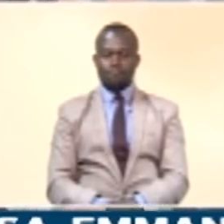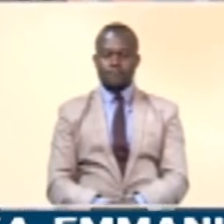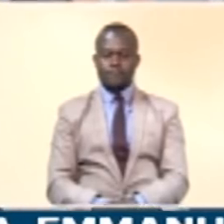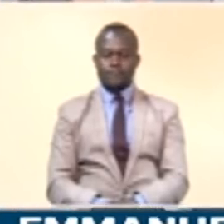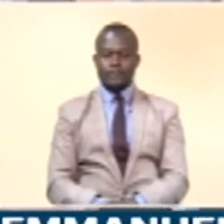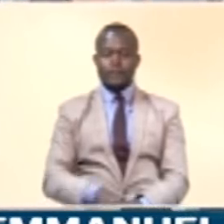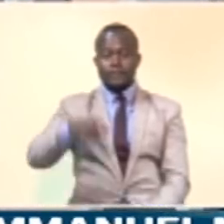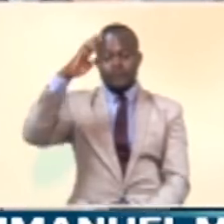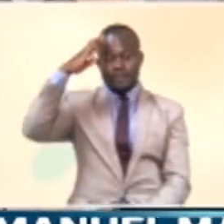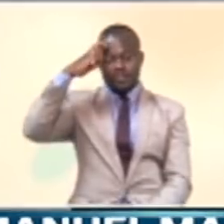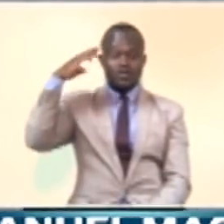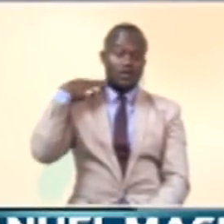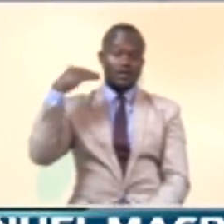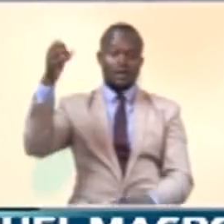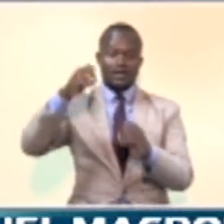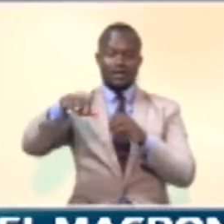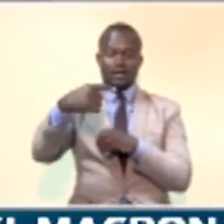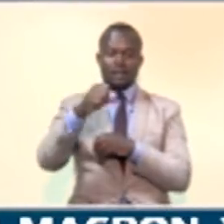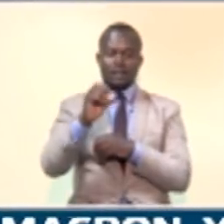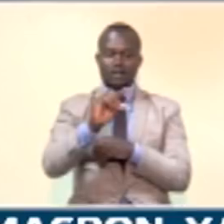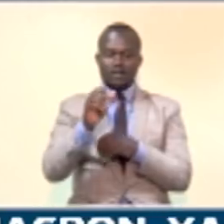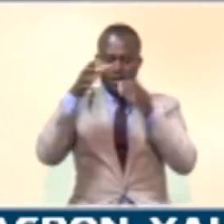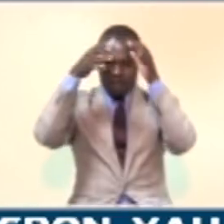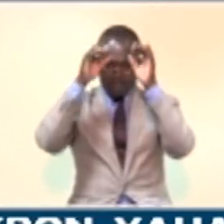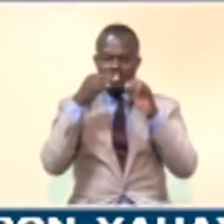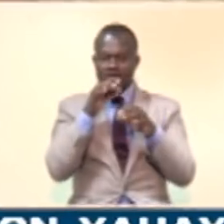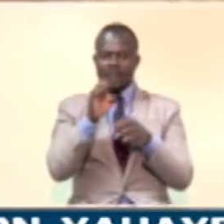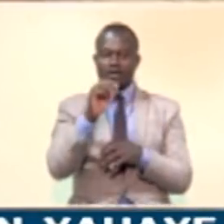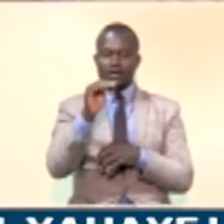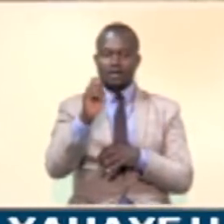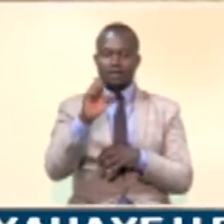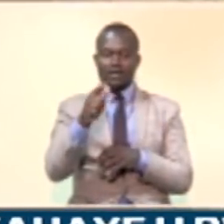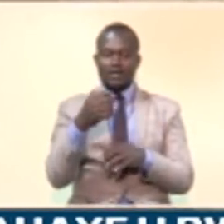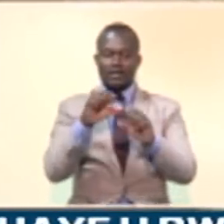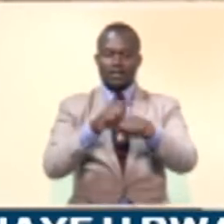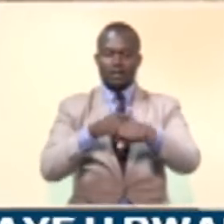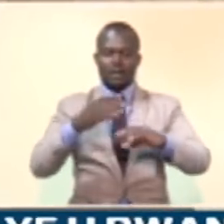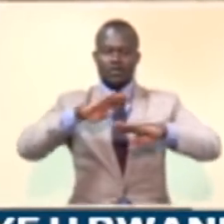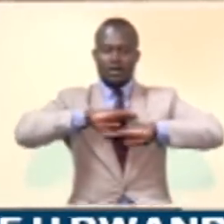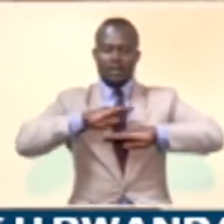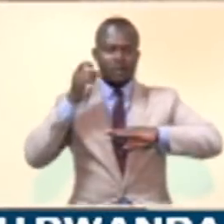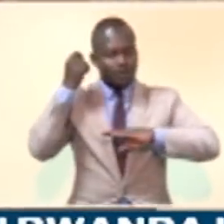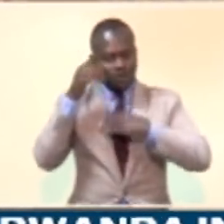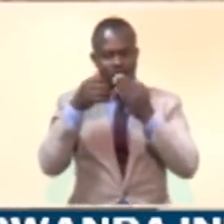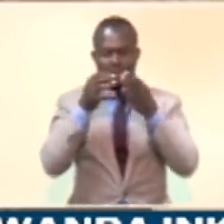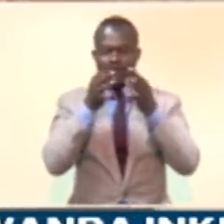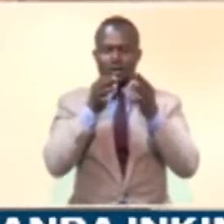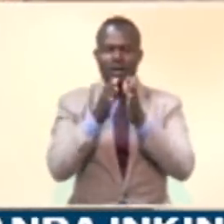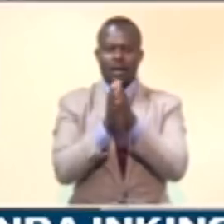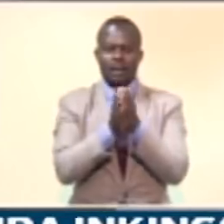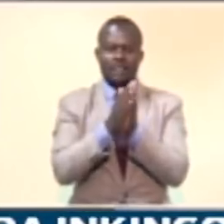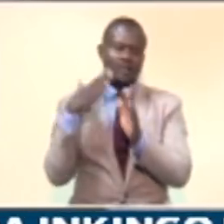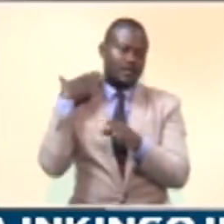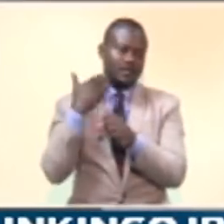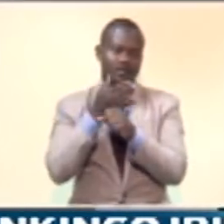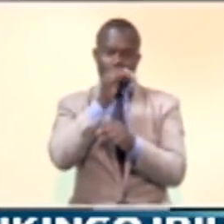Ku rwibutso rwa Jenoside rwa Kigali ku Gisozi, Perezida w'Ubufaransa Emmanuel Macron yafashe umwanya uhagije wo kumva no gusobanurirwa amateka ya